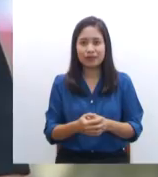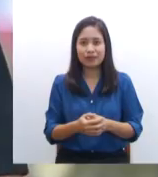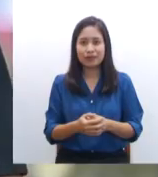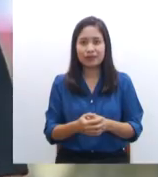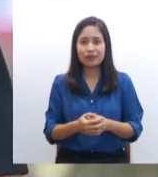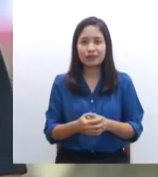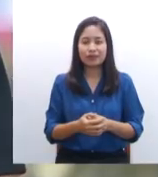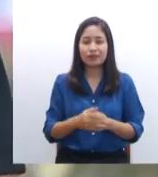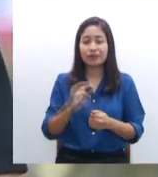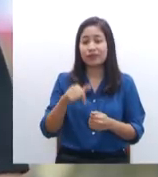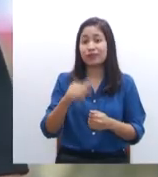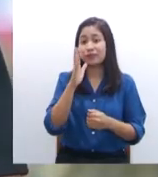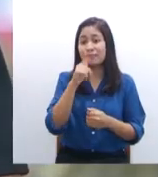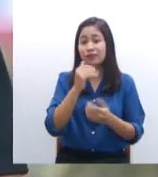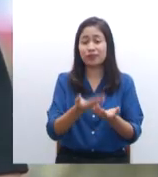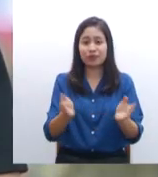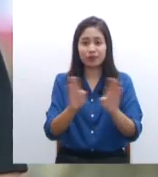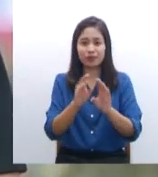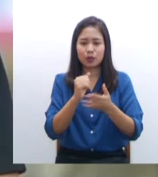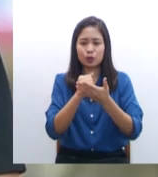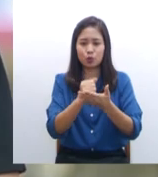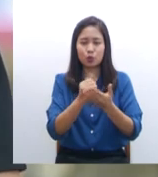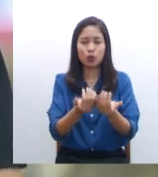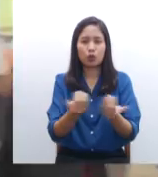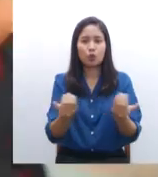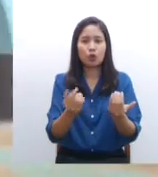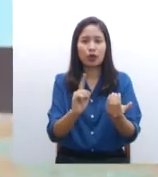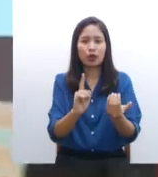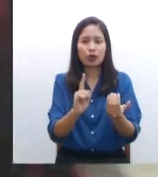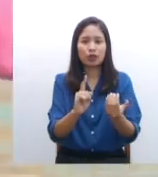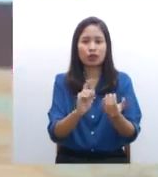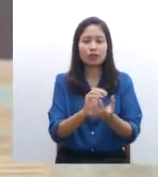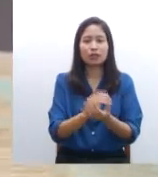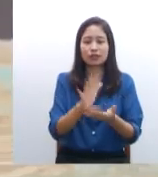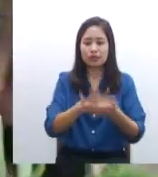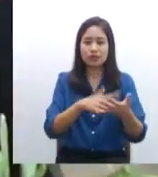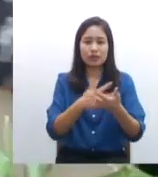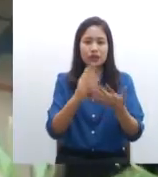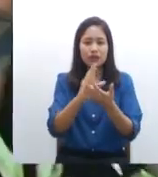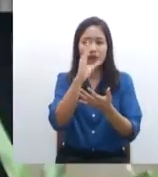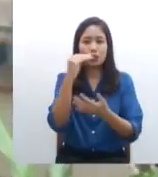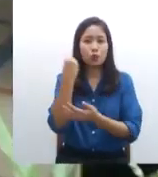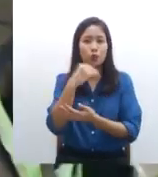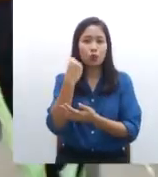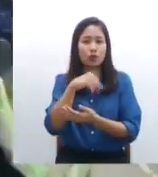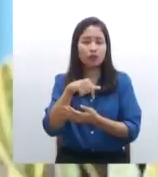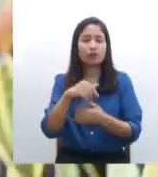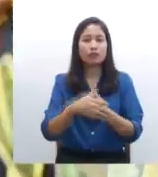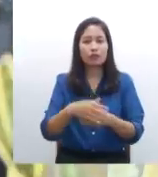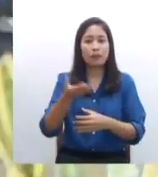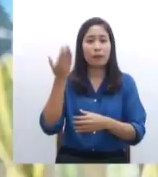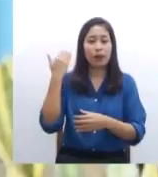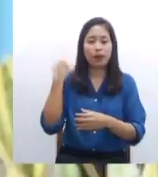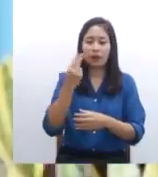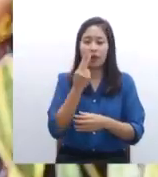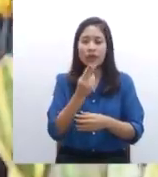ในส่วนของผู้ปกครองนะครับก็ได้ช่วยเหลือลูกโดยแนะนำลูกให้จัดตารางเรียนทุกวันและที่ผ่านมาก็มีเห็น